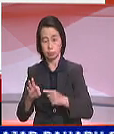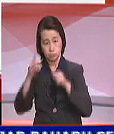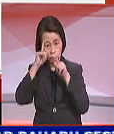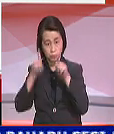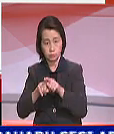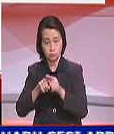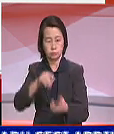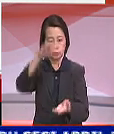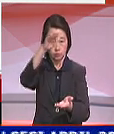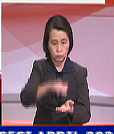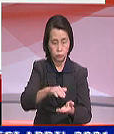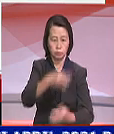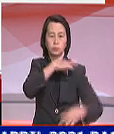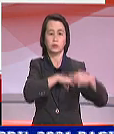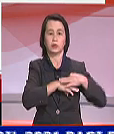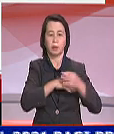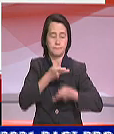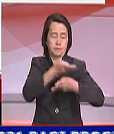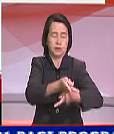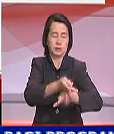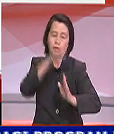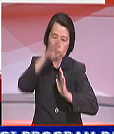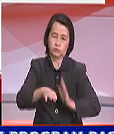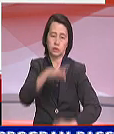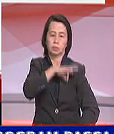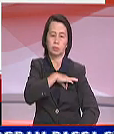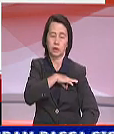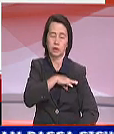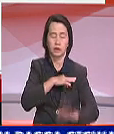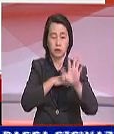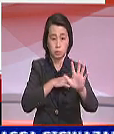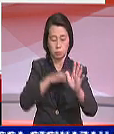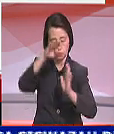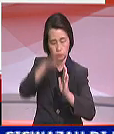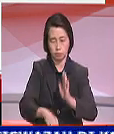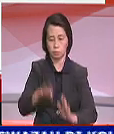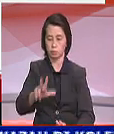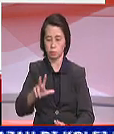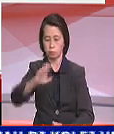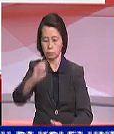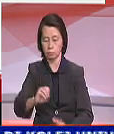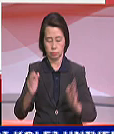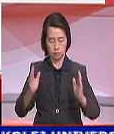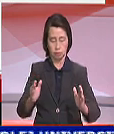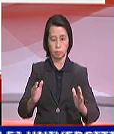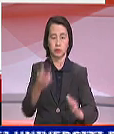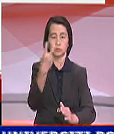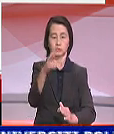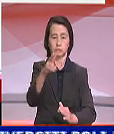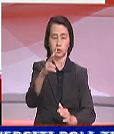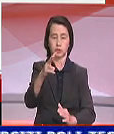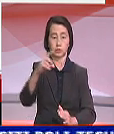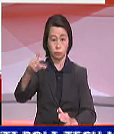untuk mengurangkan kadar faedah pinjaman daripada 5 kepada 3% bagi tempoh 12